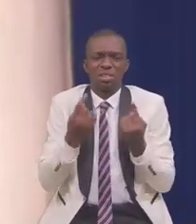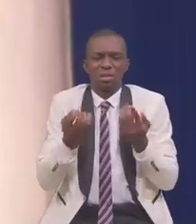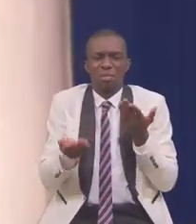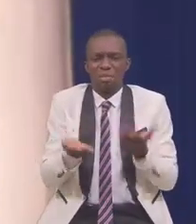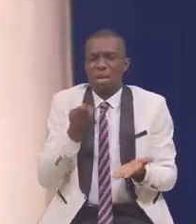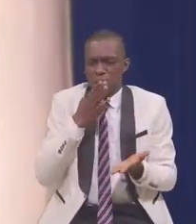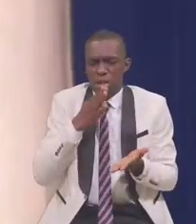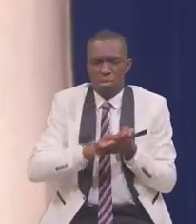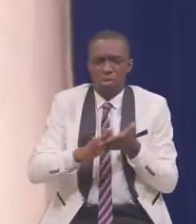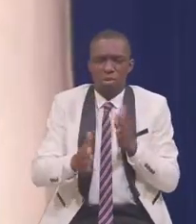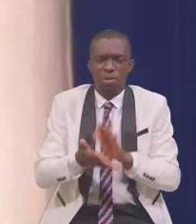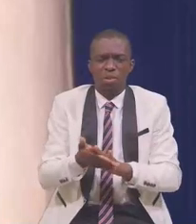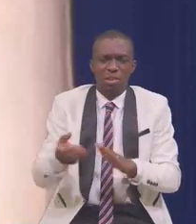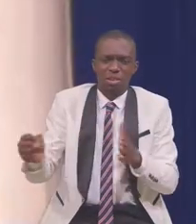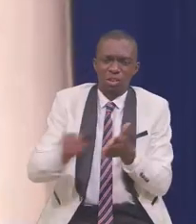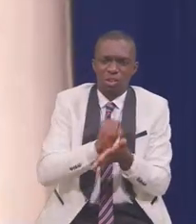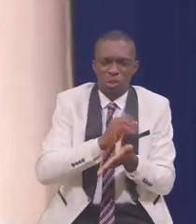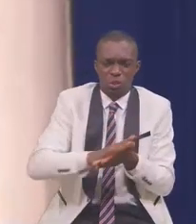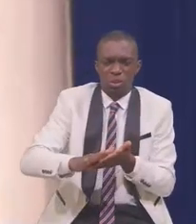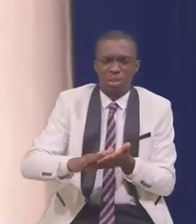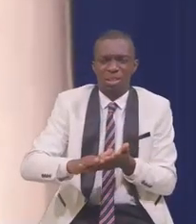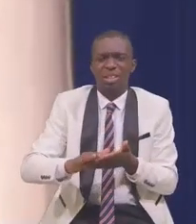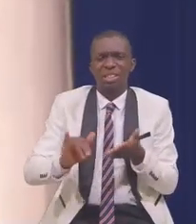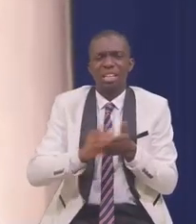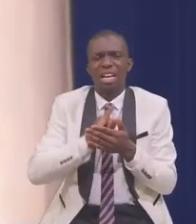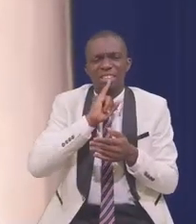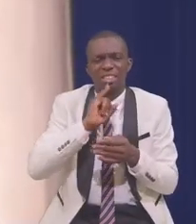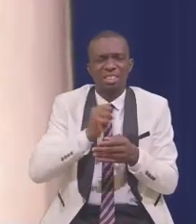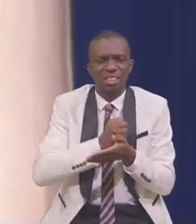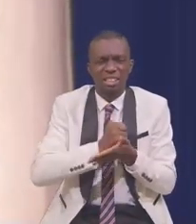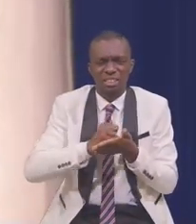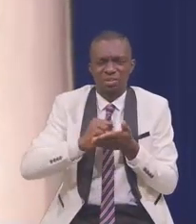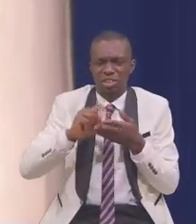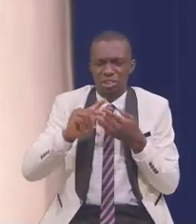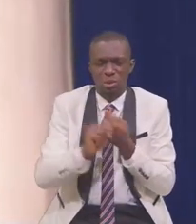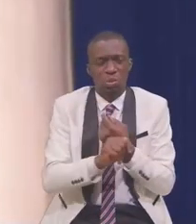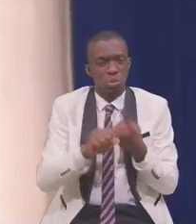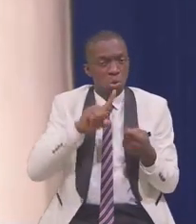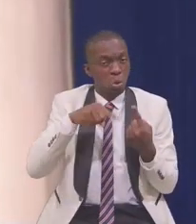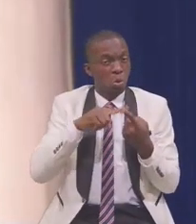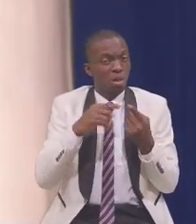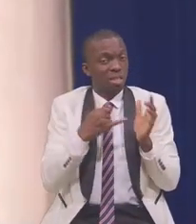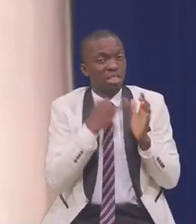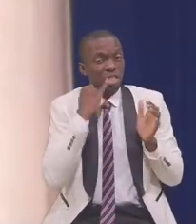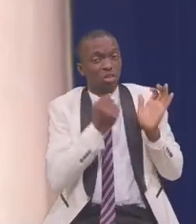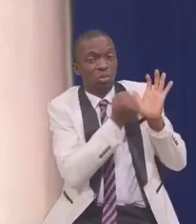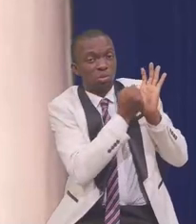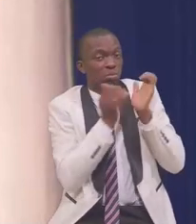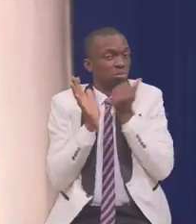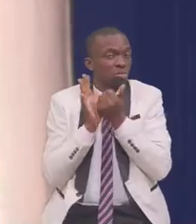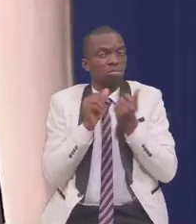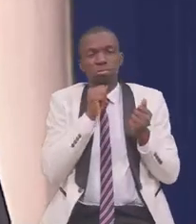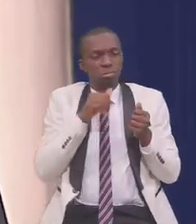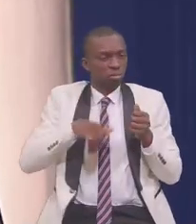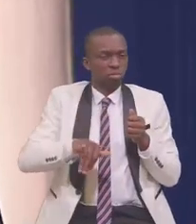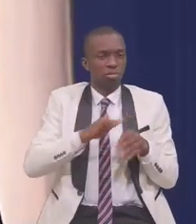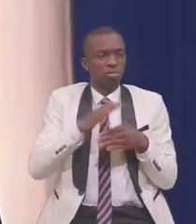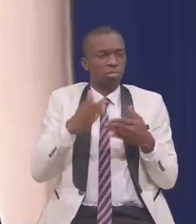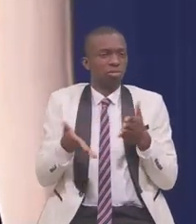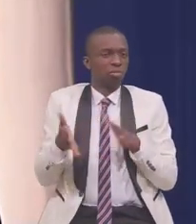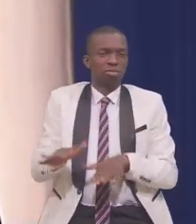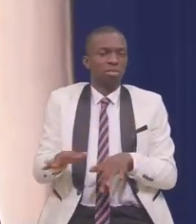C'est la sanctification. Lorsqu'il est crucifié, ce n'est pas encore là. Crucifié, c'est le salut. Mais il dit que, afin